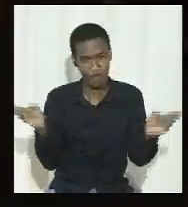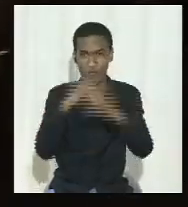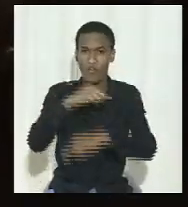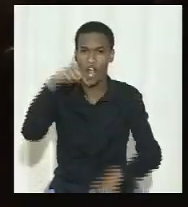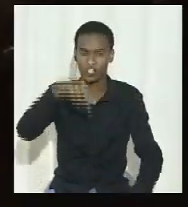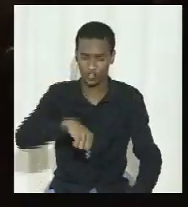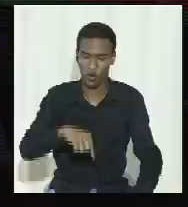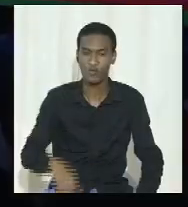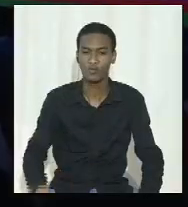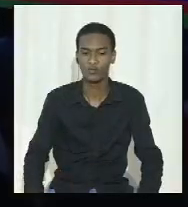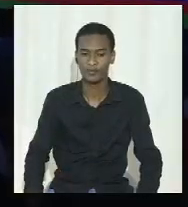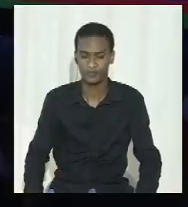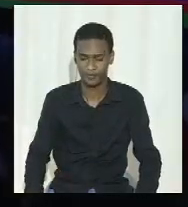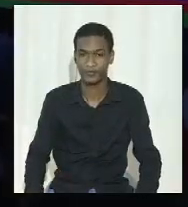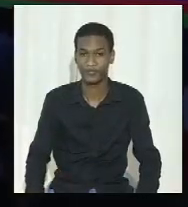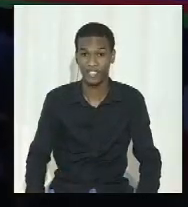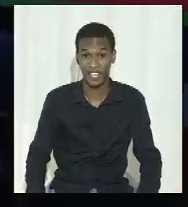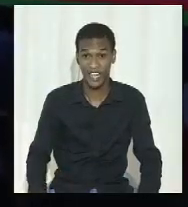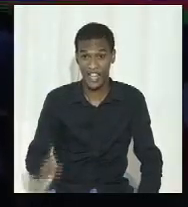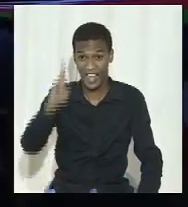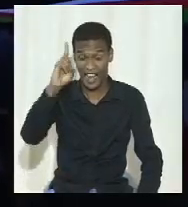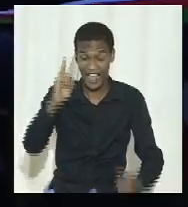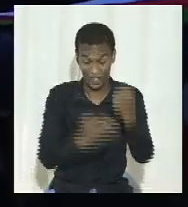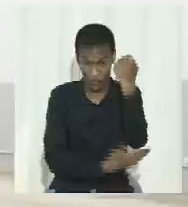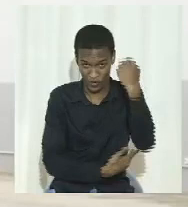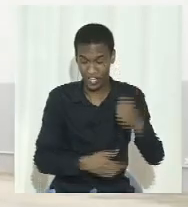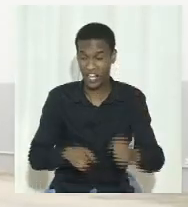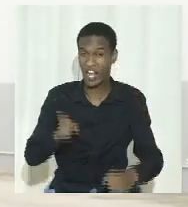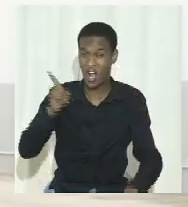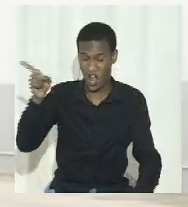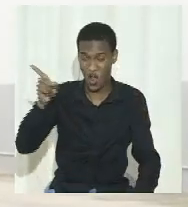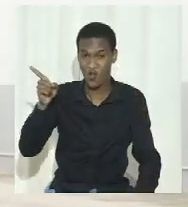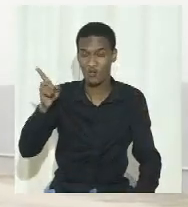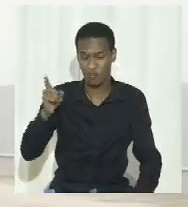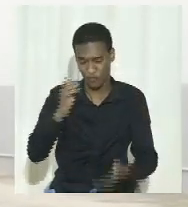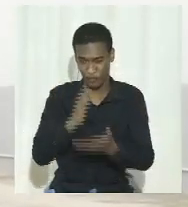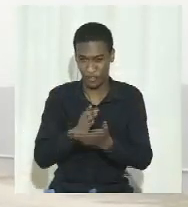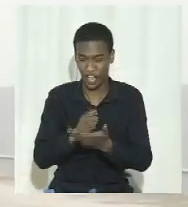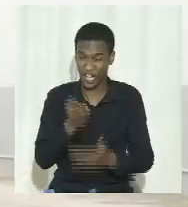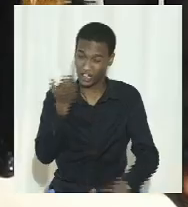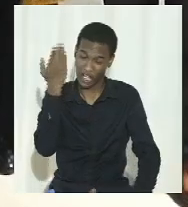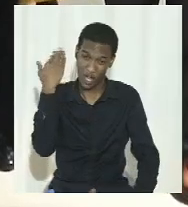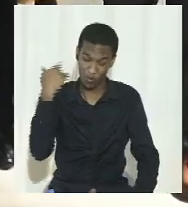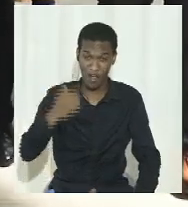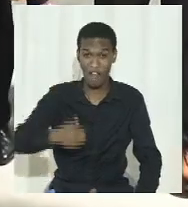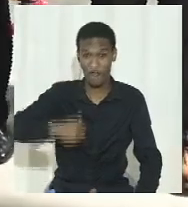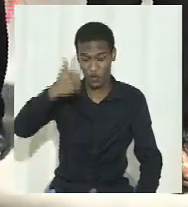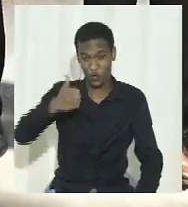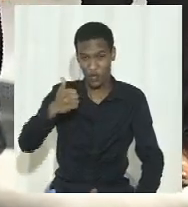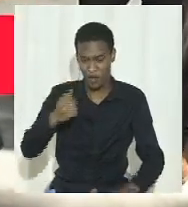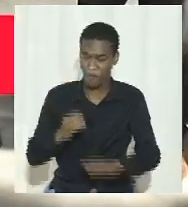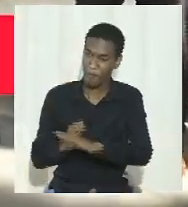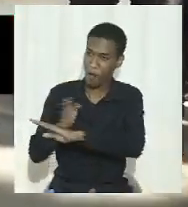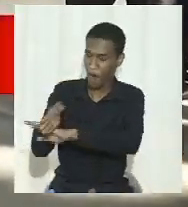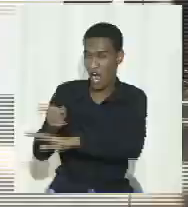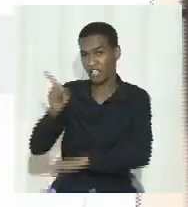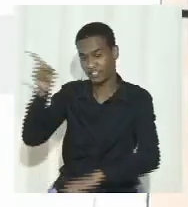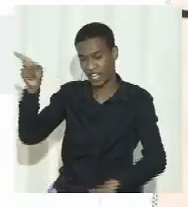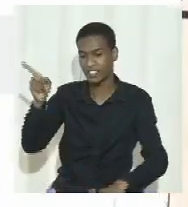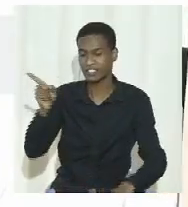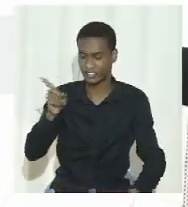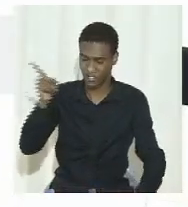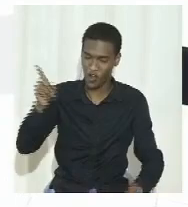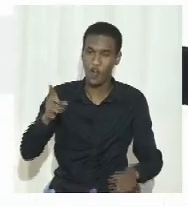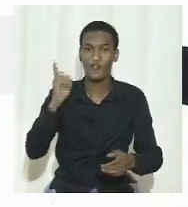tsika. Tao anatin'ny heritaona, izany hoe heritaona tao aorianana andalovan'ny filoha Andry Rajoelina teto Fianaratsoa, dia fotodrafitrasa misa 70